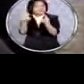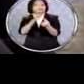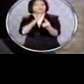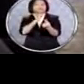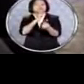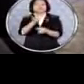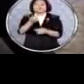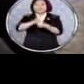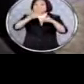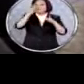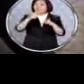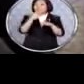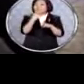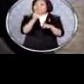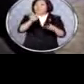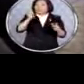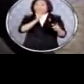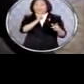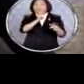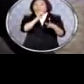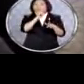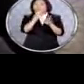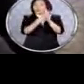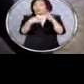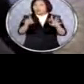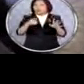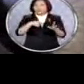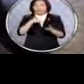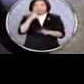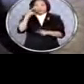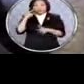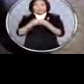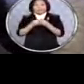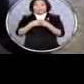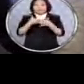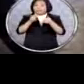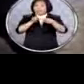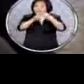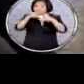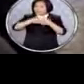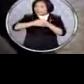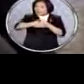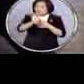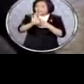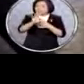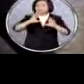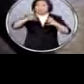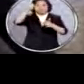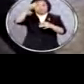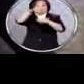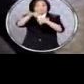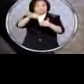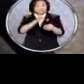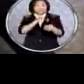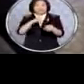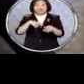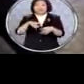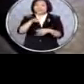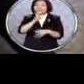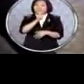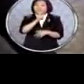很多东西让我感到很惊讶的是说，我们经过民主过程直选出来的一个总统居然会讲